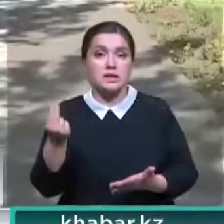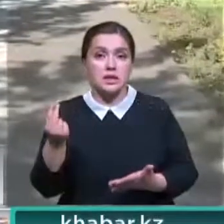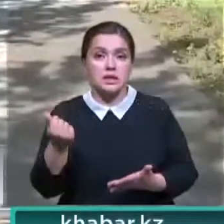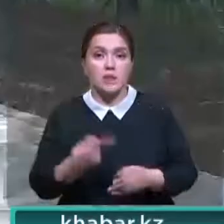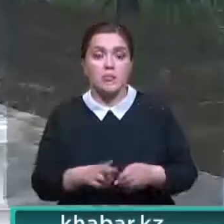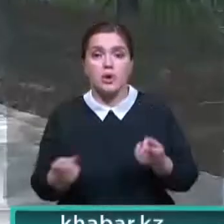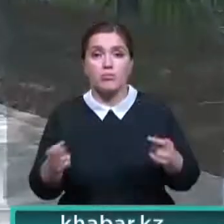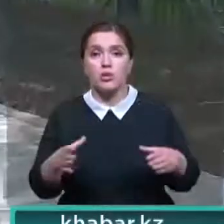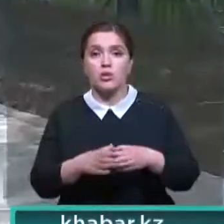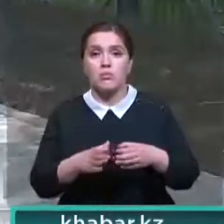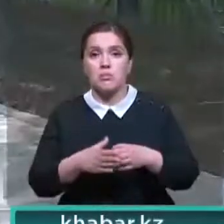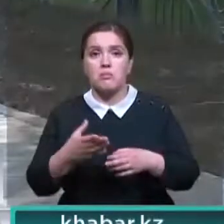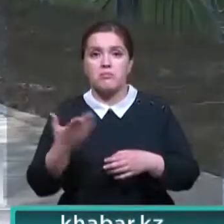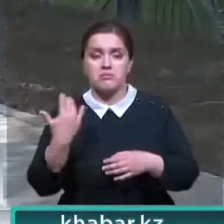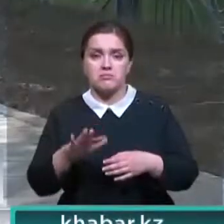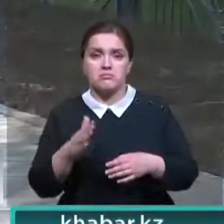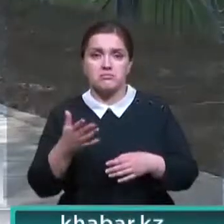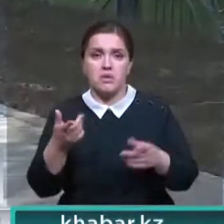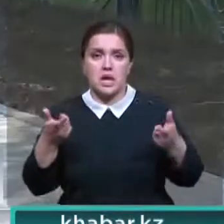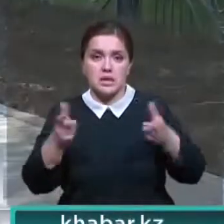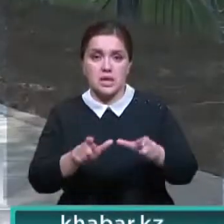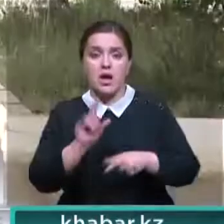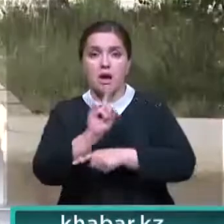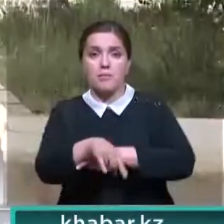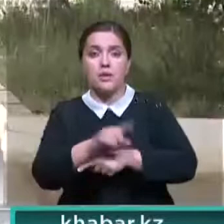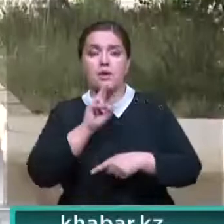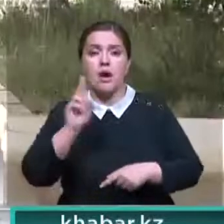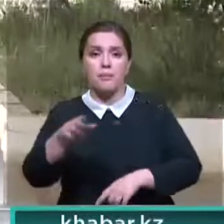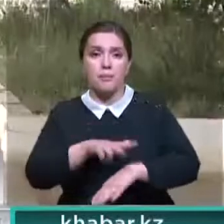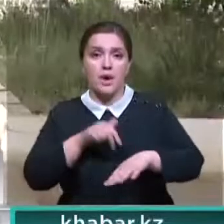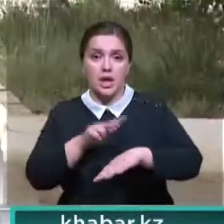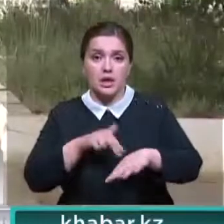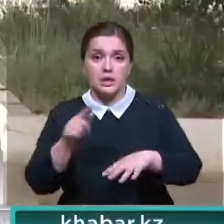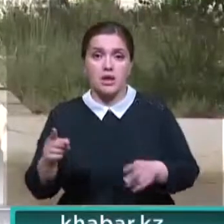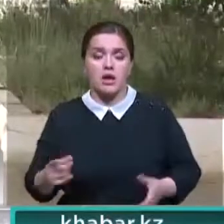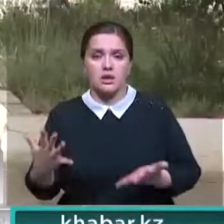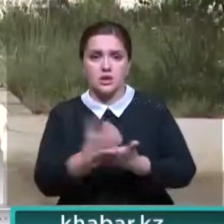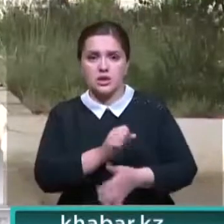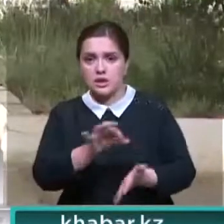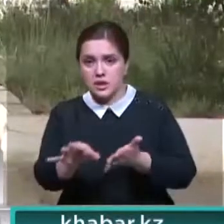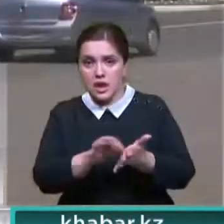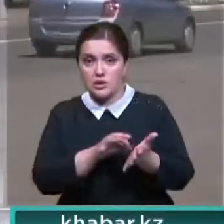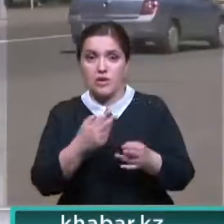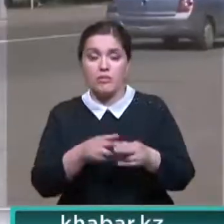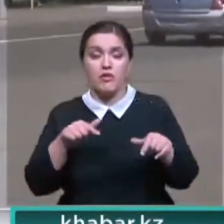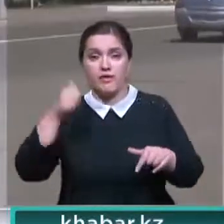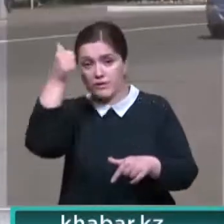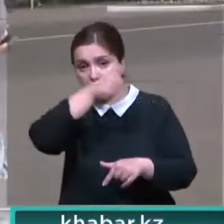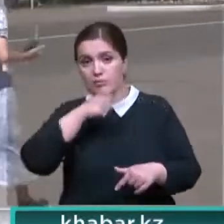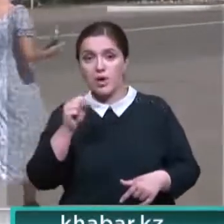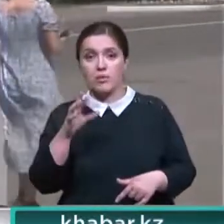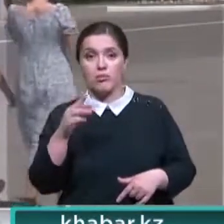денег администратор группы перестал выходить на связь. Обманутые вкладчики обратились в полицию. Злоумышленника нашли оперативно. К слову,